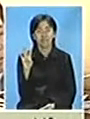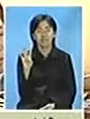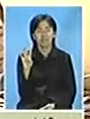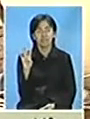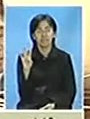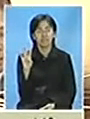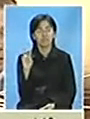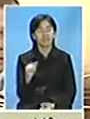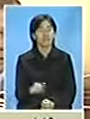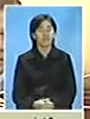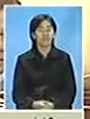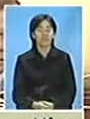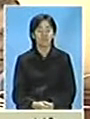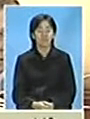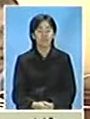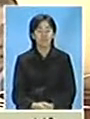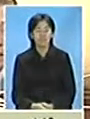ท่านประธานครับ